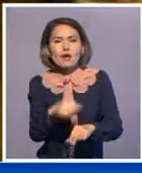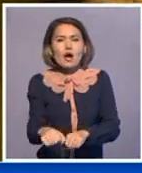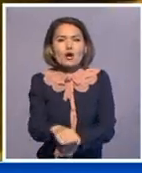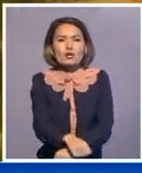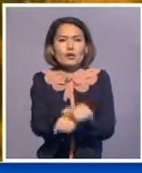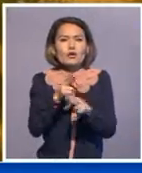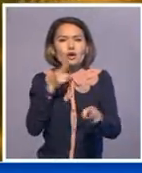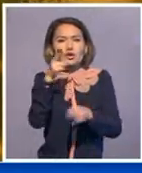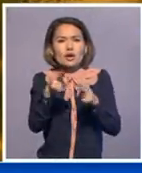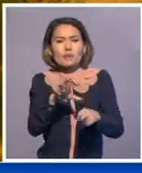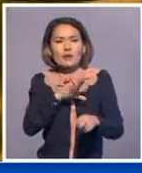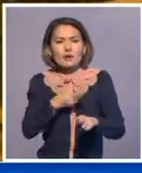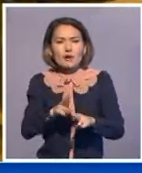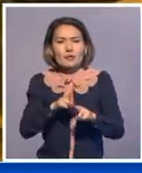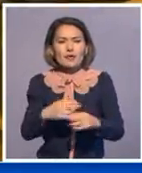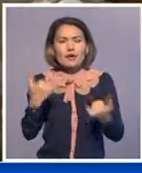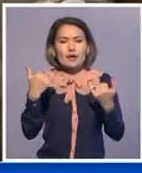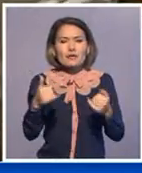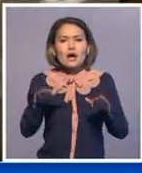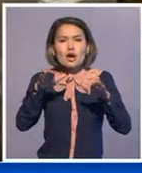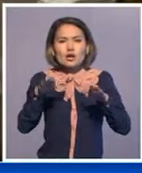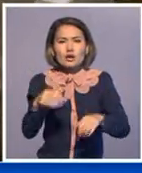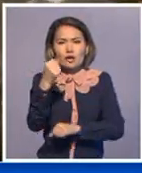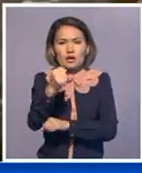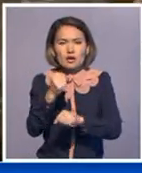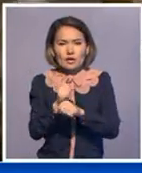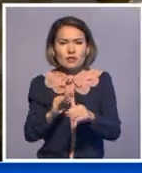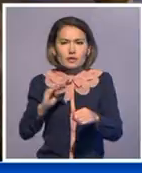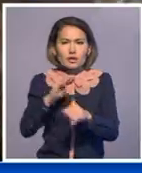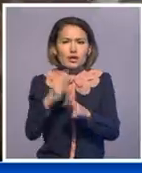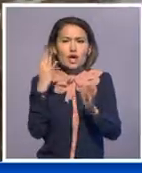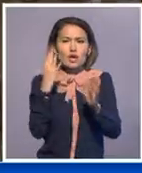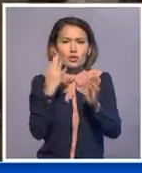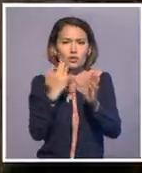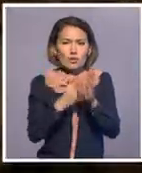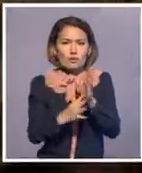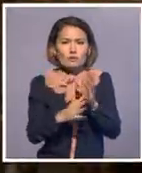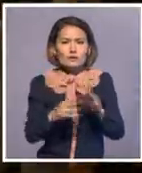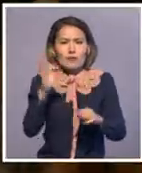40%-ға кеміген. Бұл акцияға жергілікті көше жинаушылардың 90% дерлік қатысты.